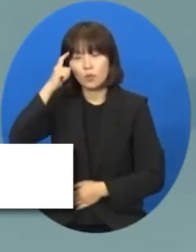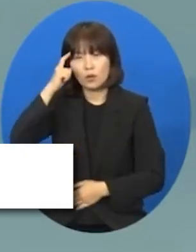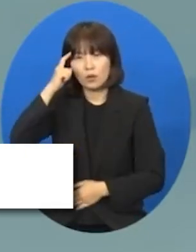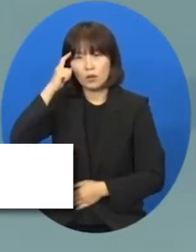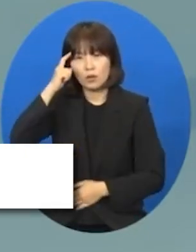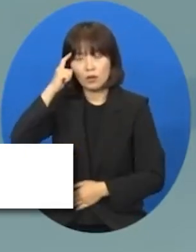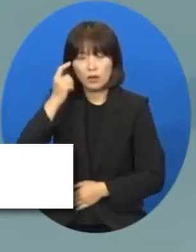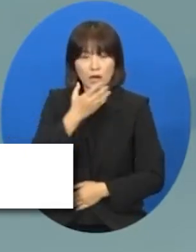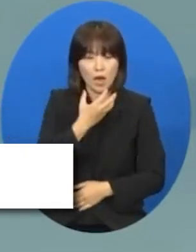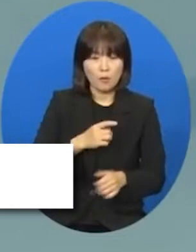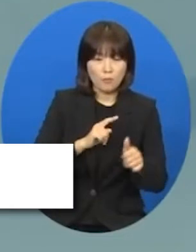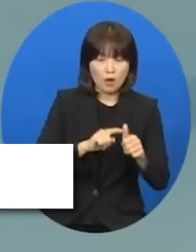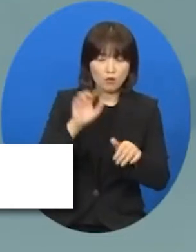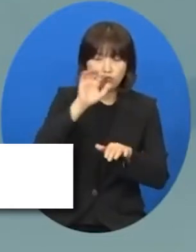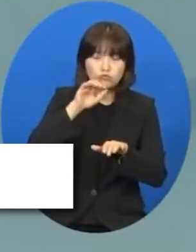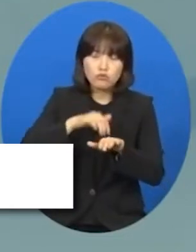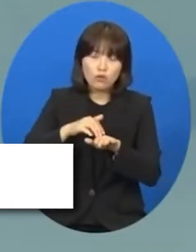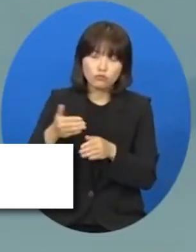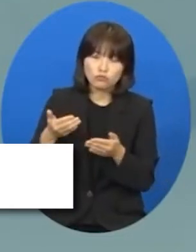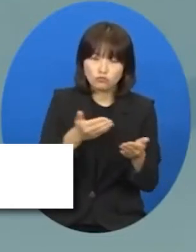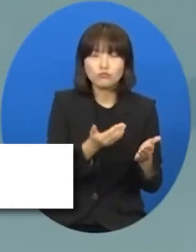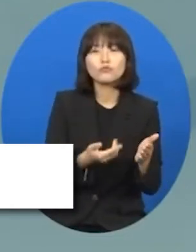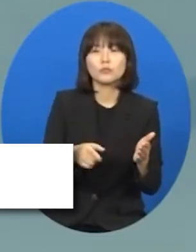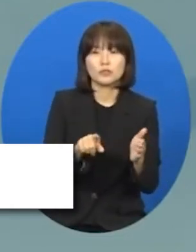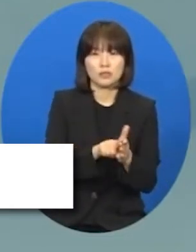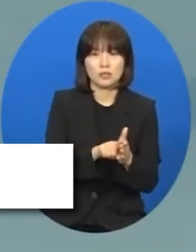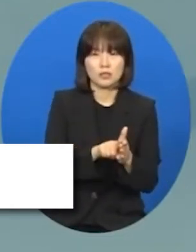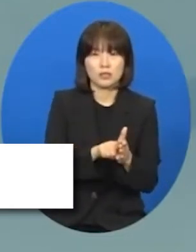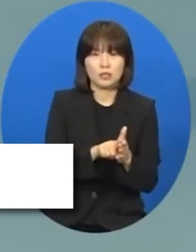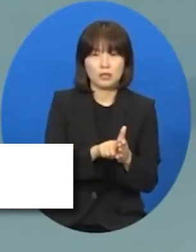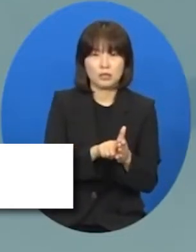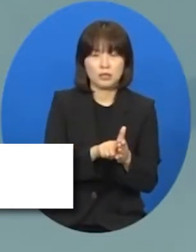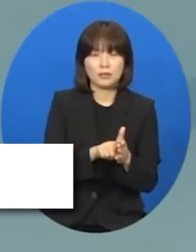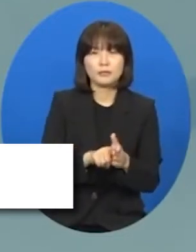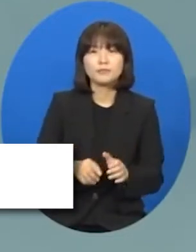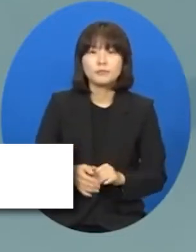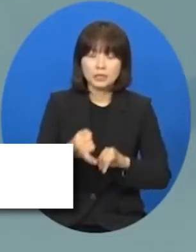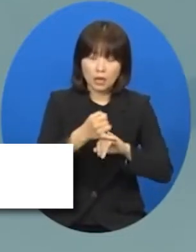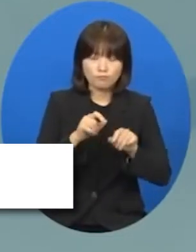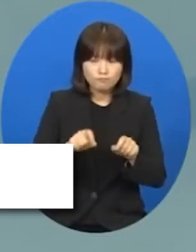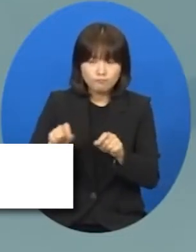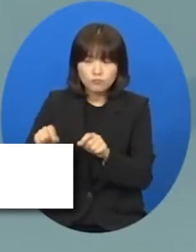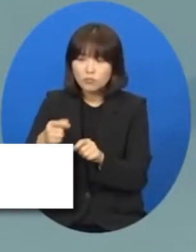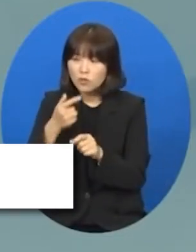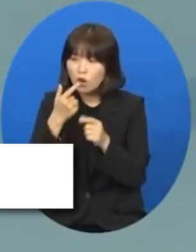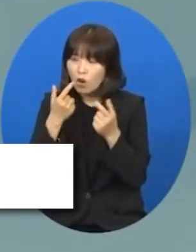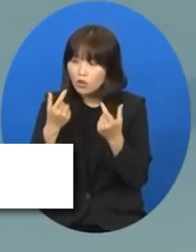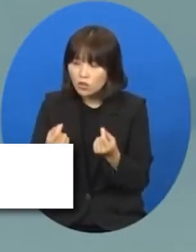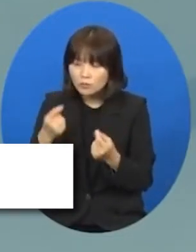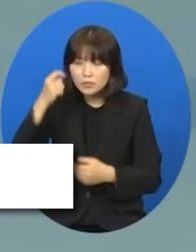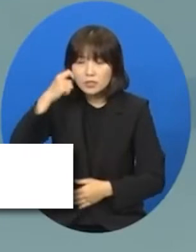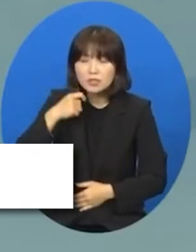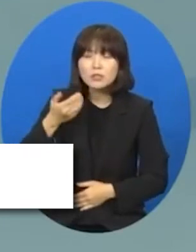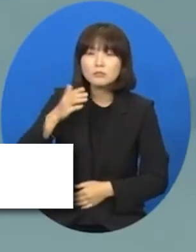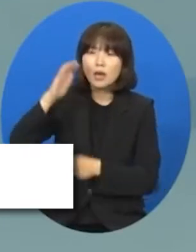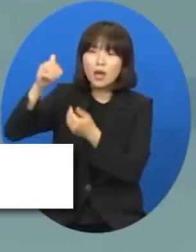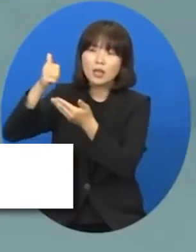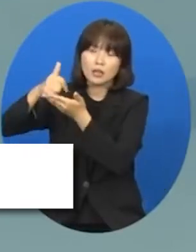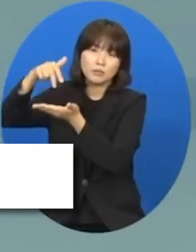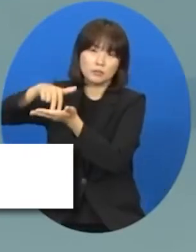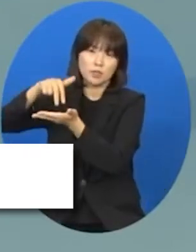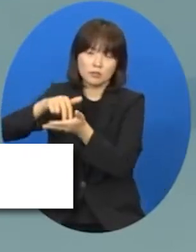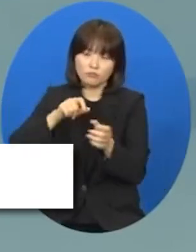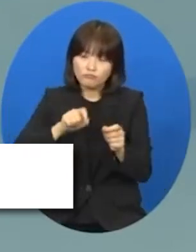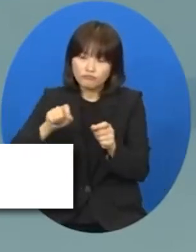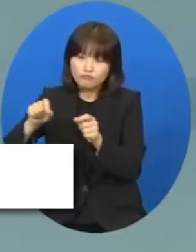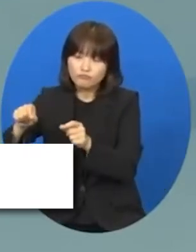훈련을 시키시기 위함입니다 약속의 지연되는 것처럼 느껴져요 근데 그거는 우리의 관점이에요 하나님의 단점에서 여러분 지연되는